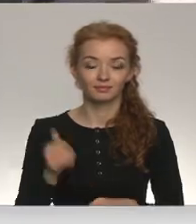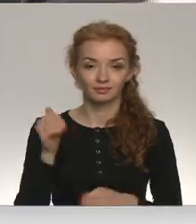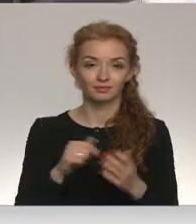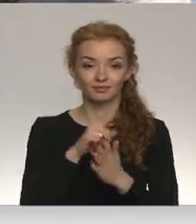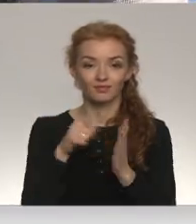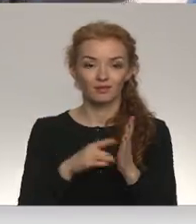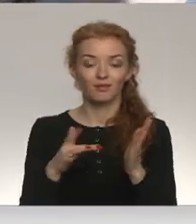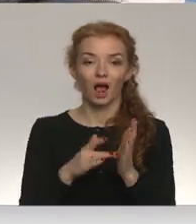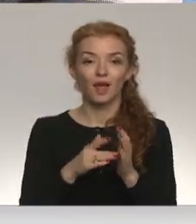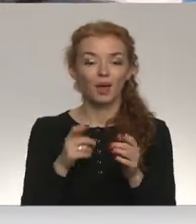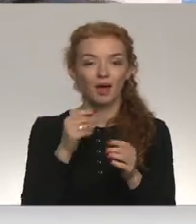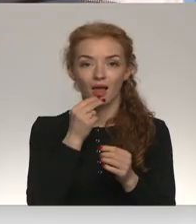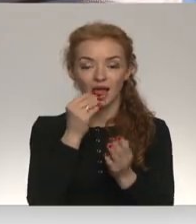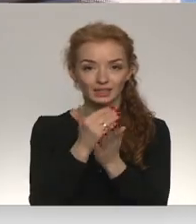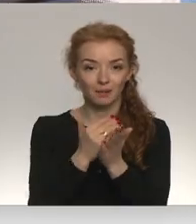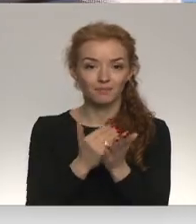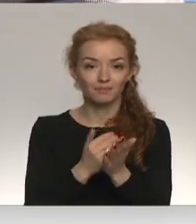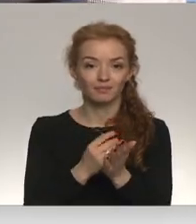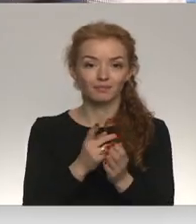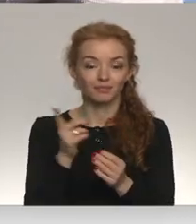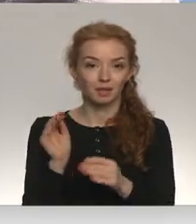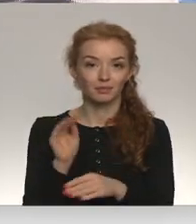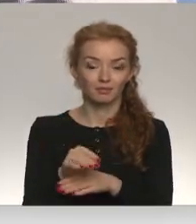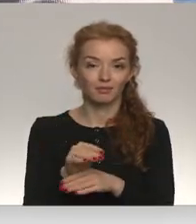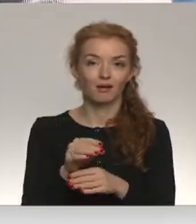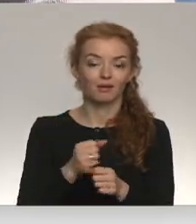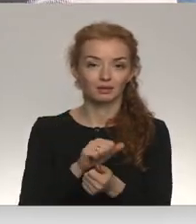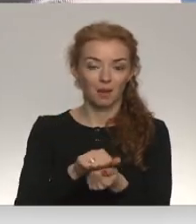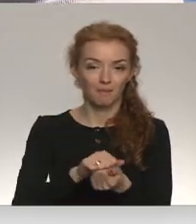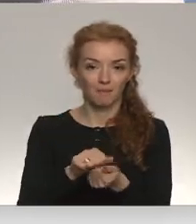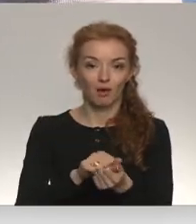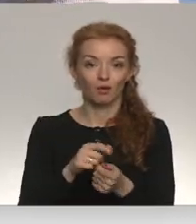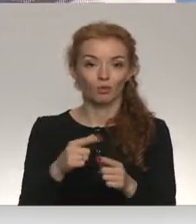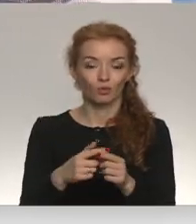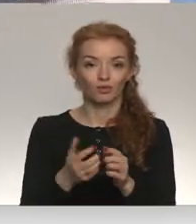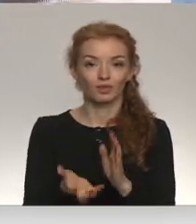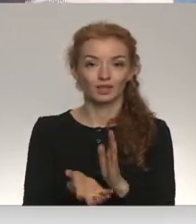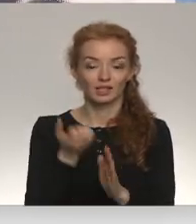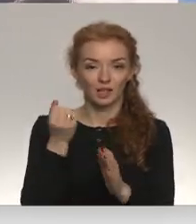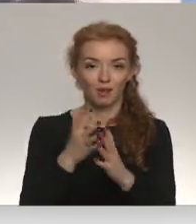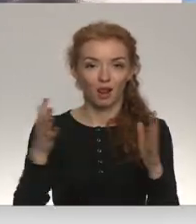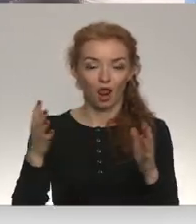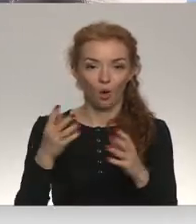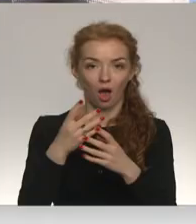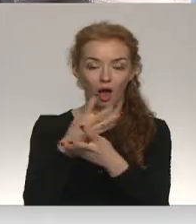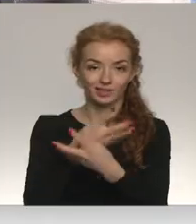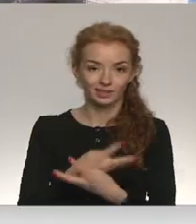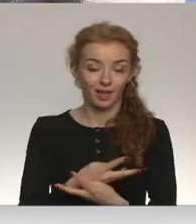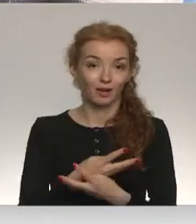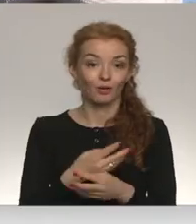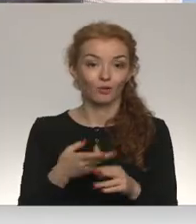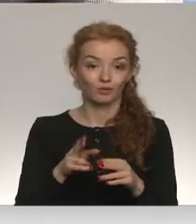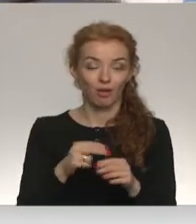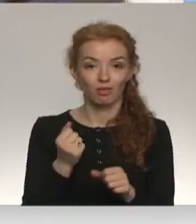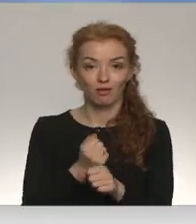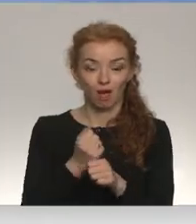ir tā receptība? Un kā gaļu pieliek klāt samaļu un visu, izņem ārā lielu asaku un